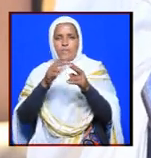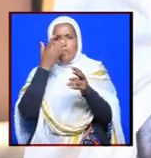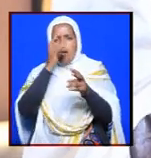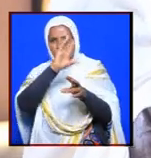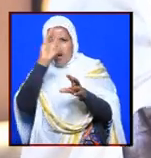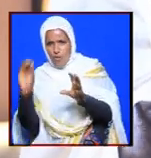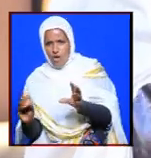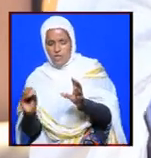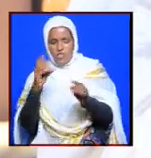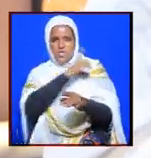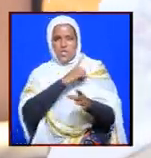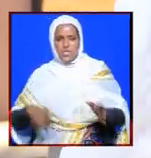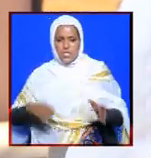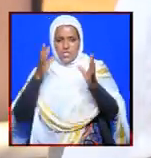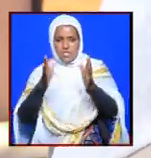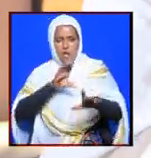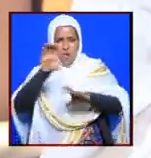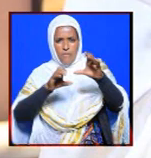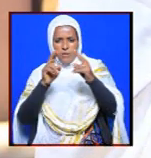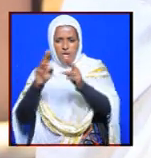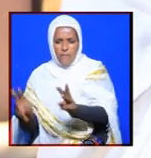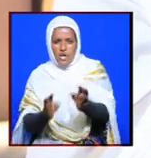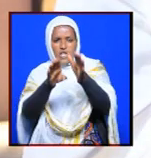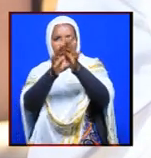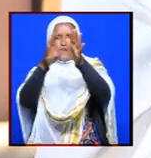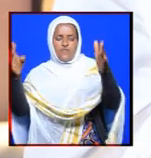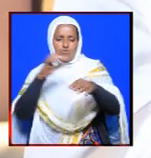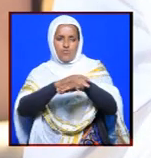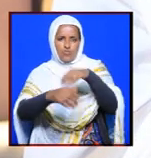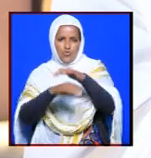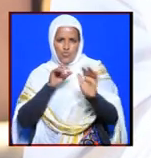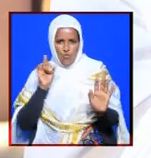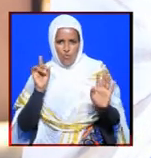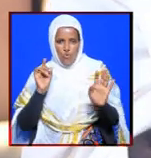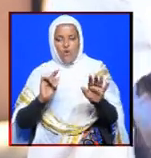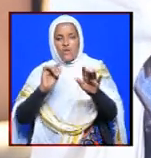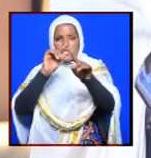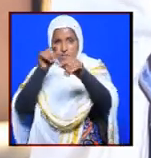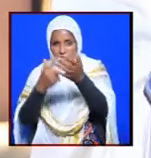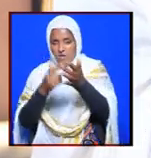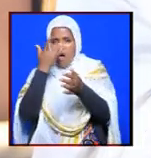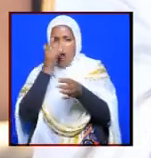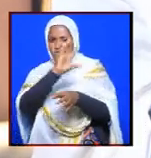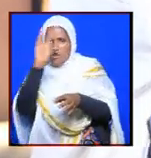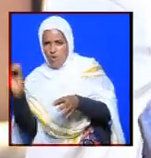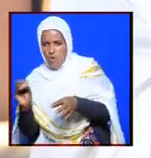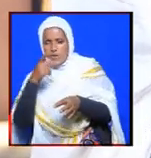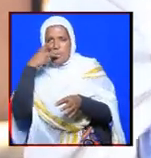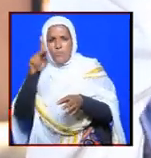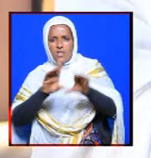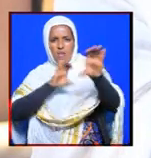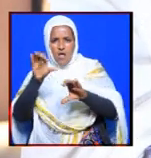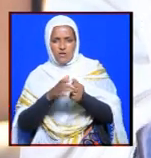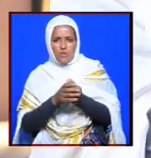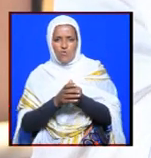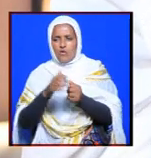አፍሪካውያንን ክርስቲያን ለማድረግ በጣም በጣም መንገዱ ክፍት ነው፣ የተመቻቸ ነው። ስለዚህ አፍሪካውያንን ደግሞ ፕሮቴስታንት